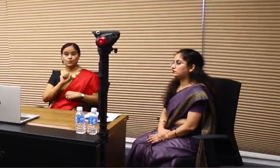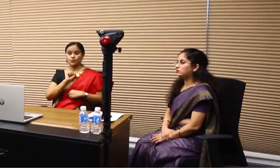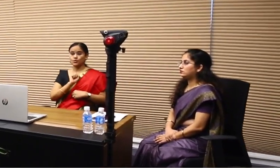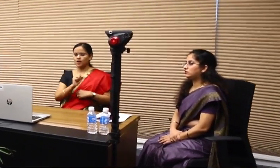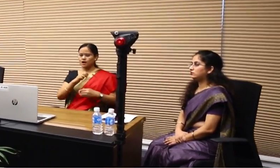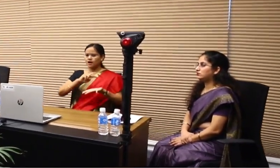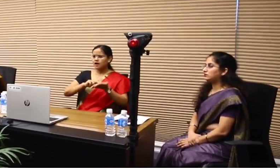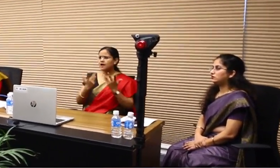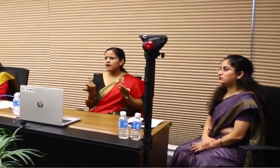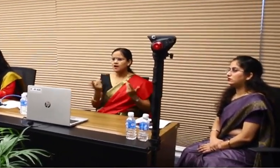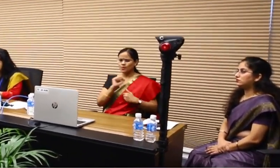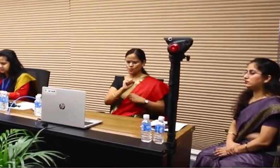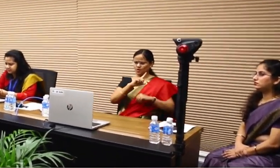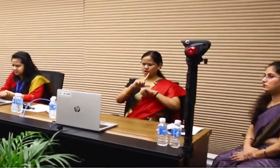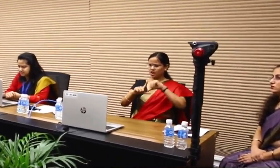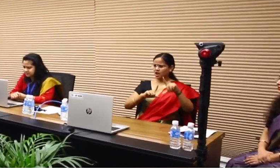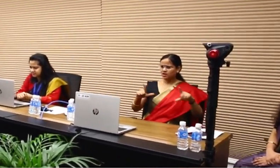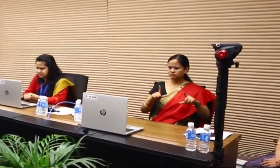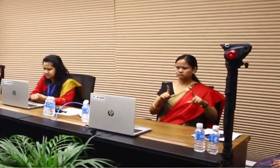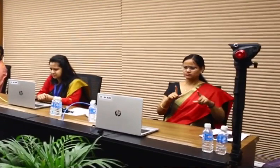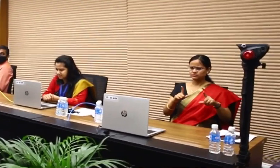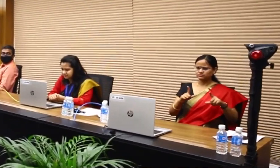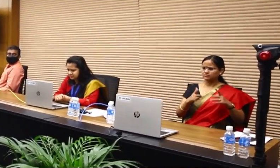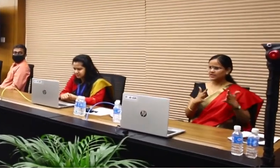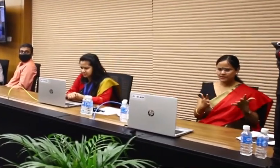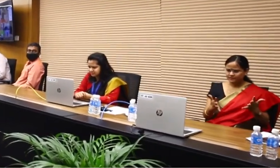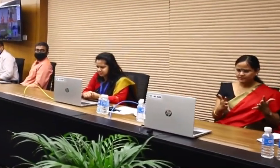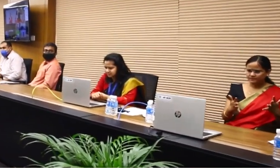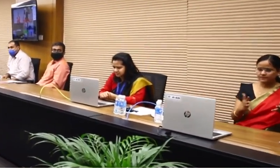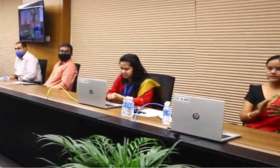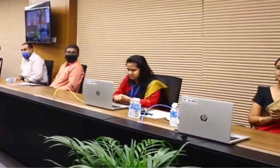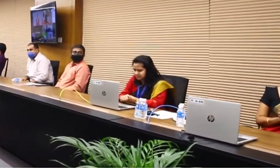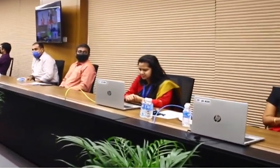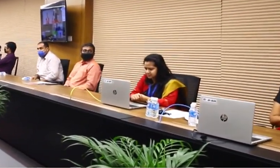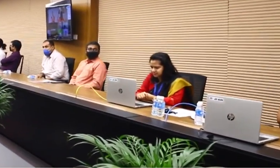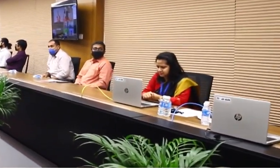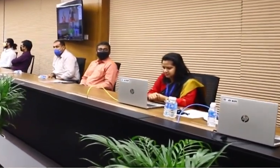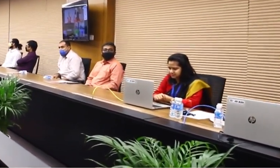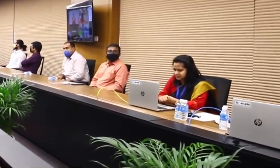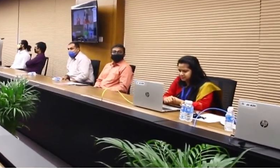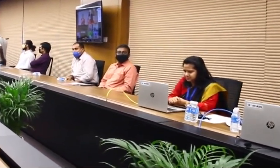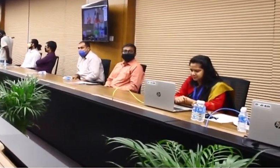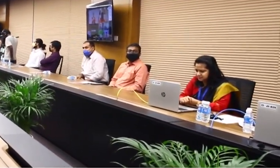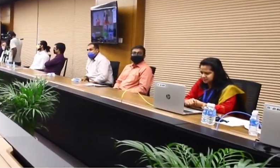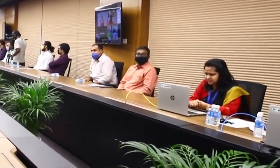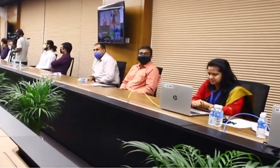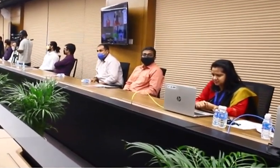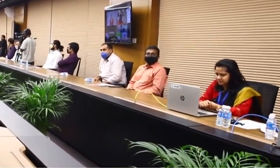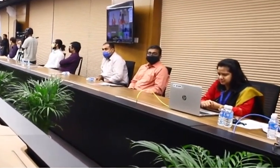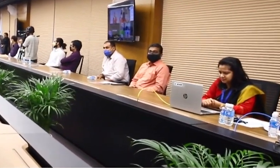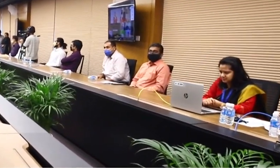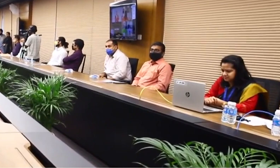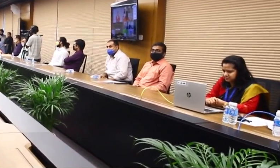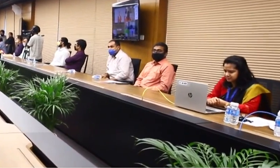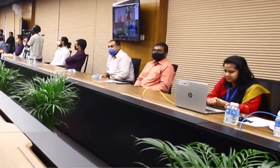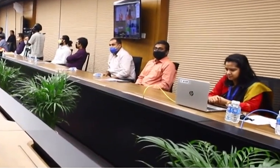इस असमर्थता का अर्थ ये कतई नहीं कि उनके पास कोई भाषा नहीं है। हाथ और शरीर के हाव भाव वास्तव